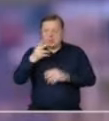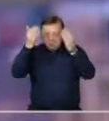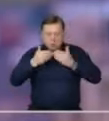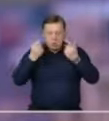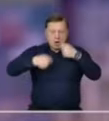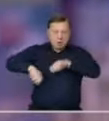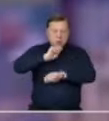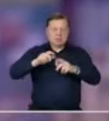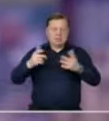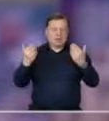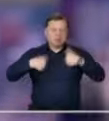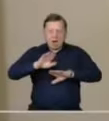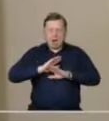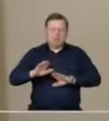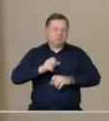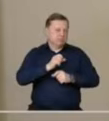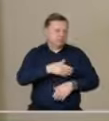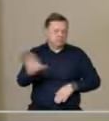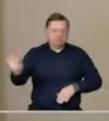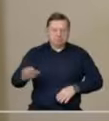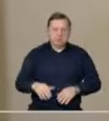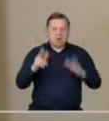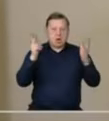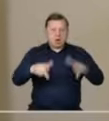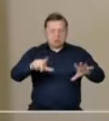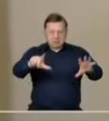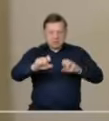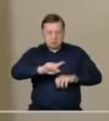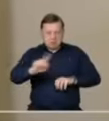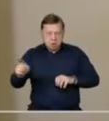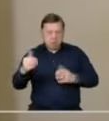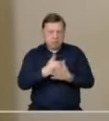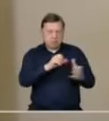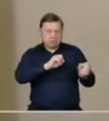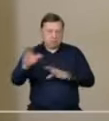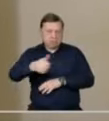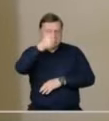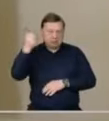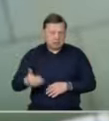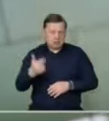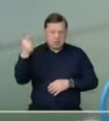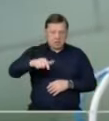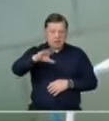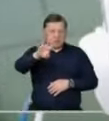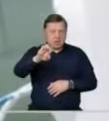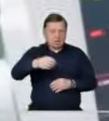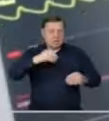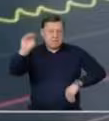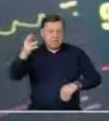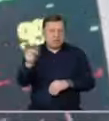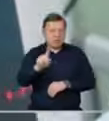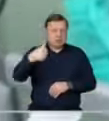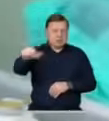i szalików. Ponad 8700 nowych przypadków koronawirusa minionej doby to blisko 2400 przypadków więcej niż